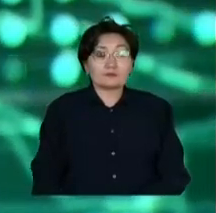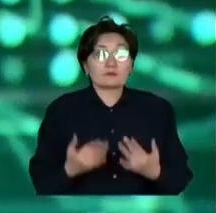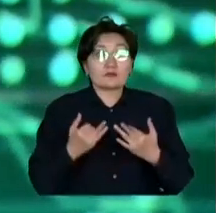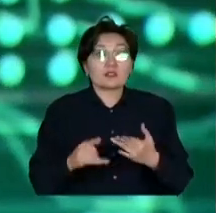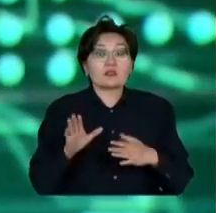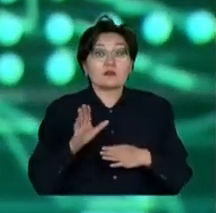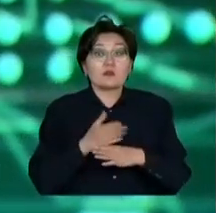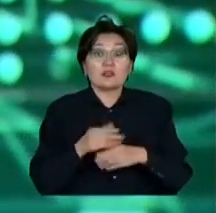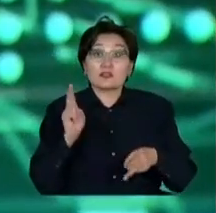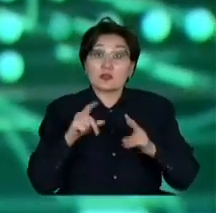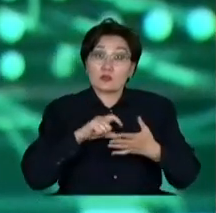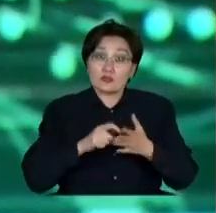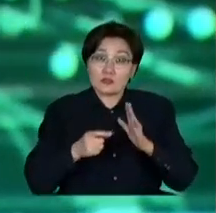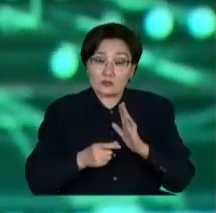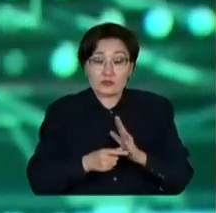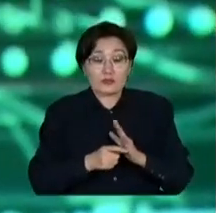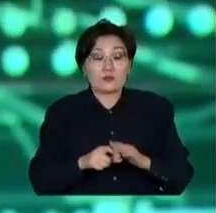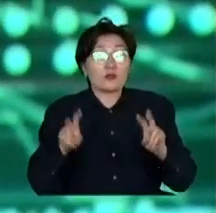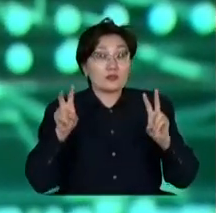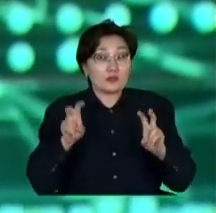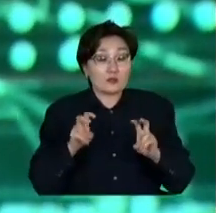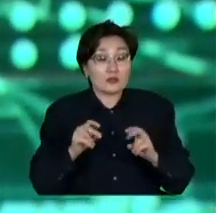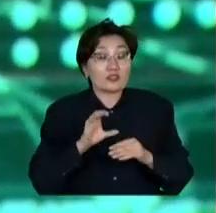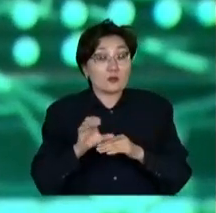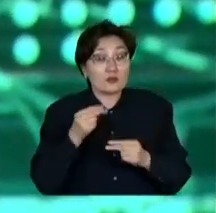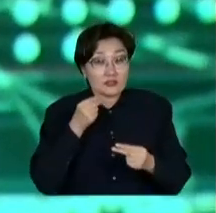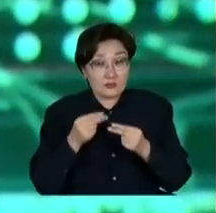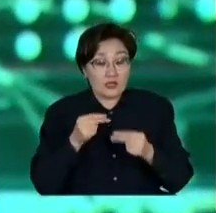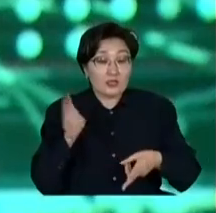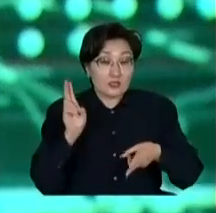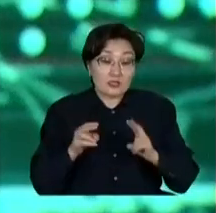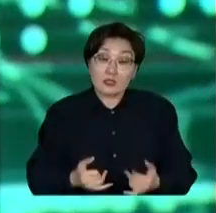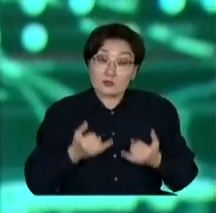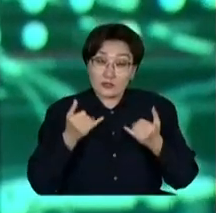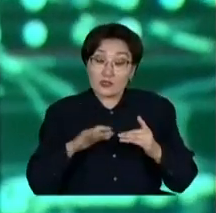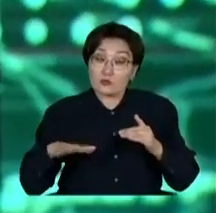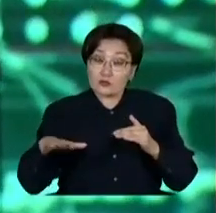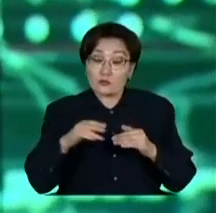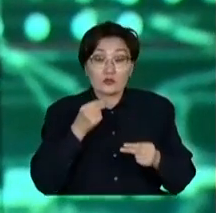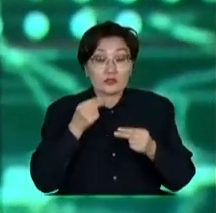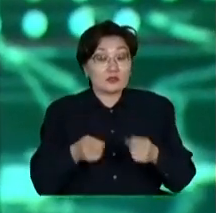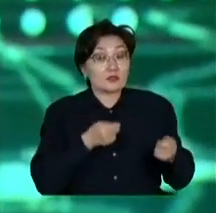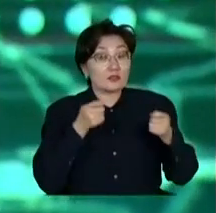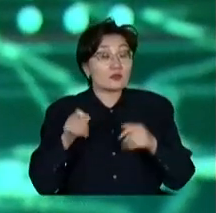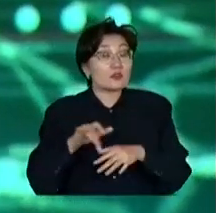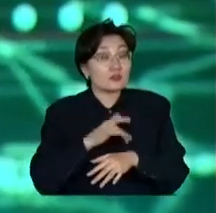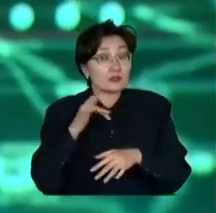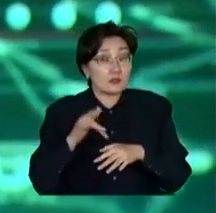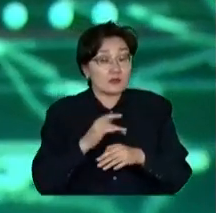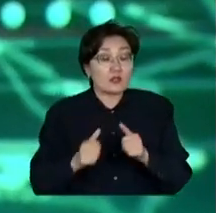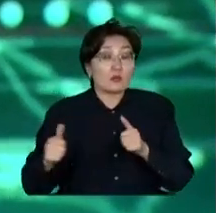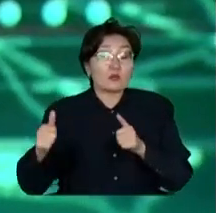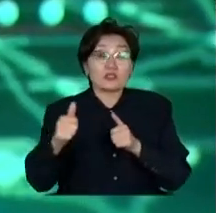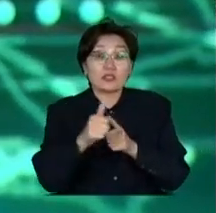Жеке аспазхана Ерба Фреш брендінің өнімдерінен дәм татуға және ас әзірлеуге арналған аймақ. Азық-түлік жеткізу қызметінде озық